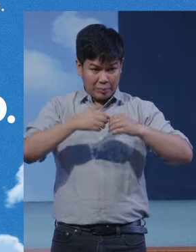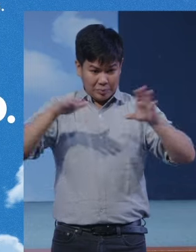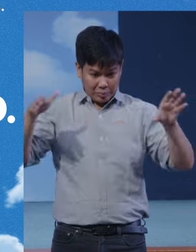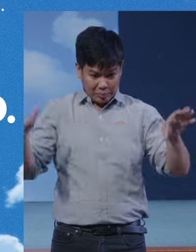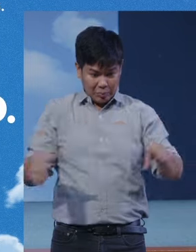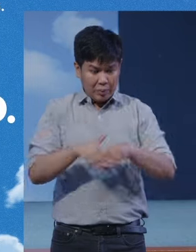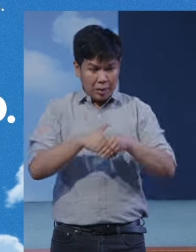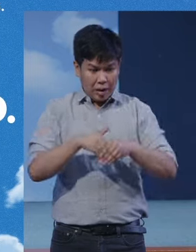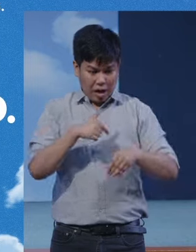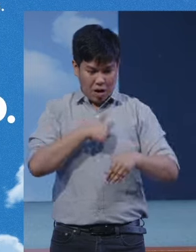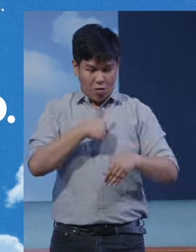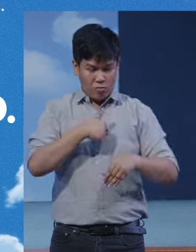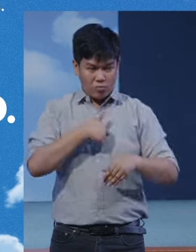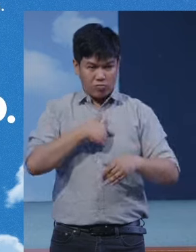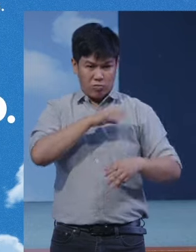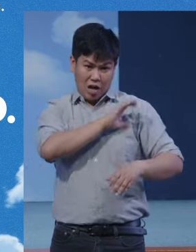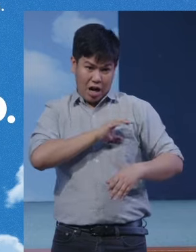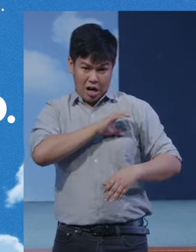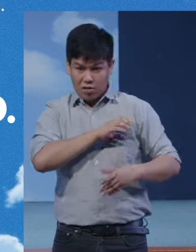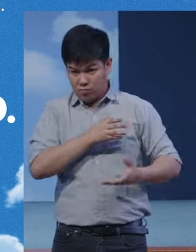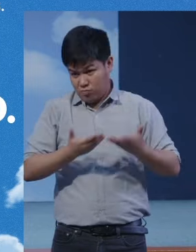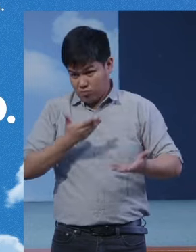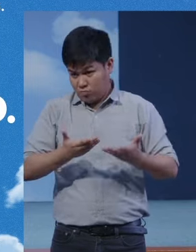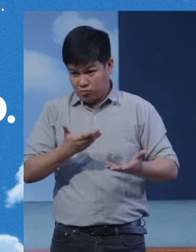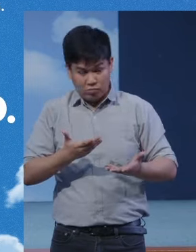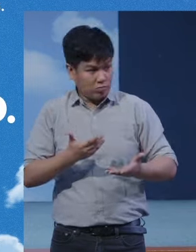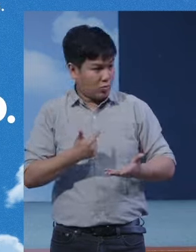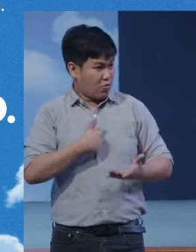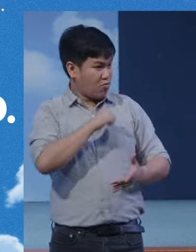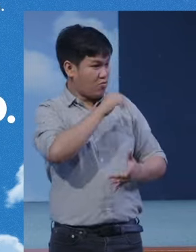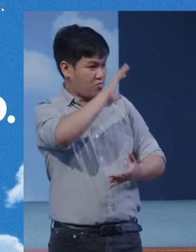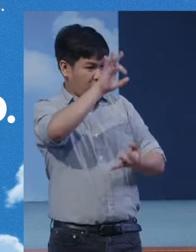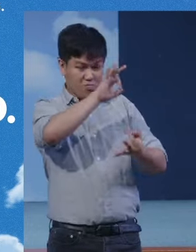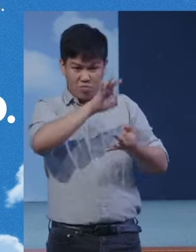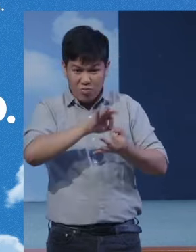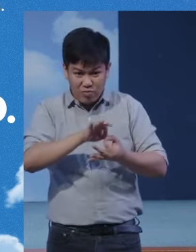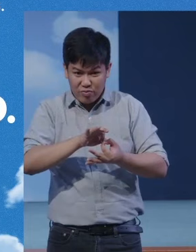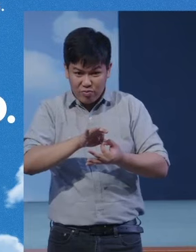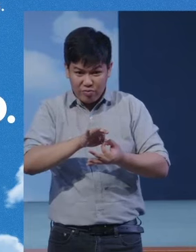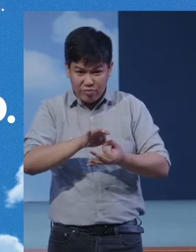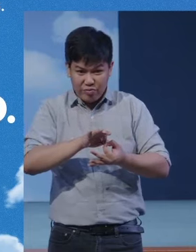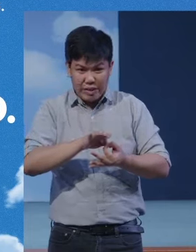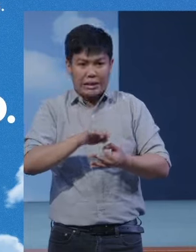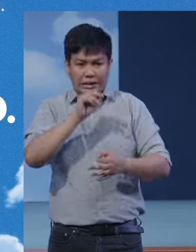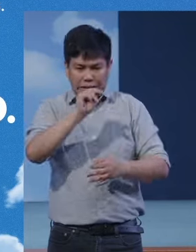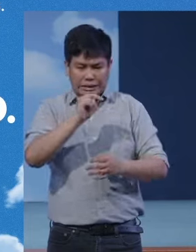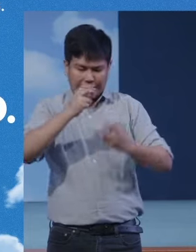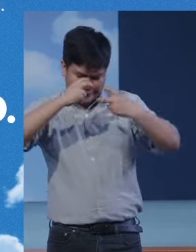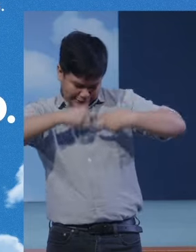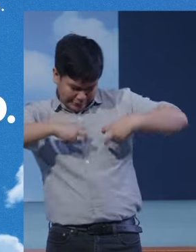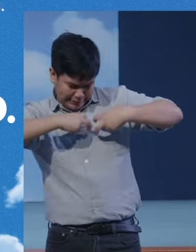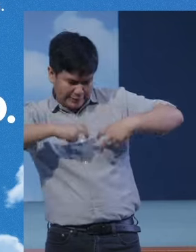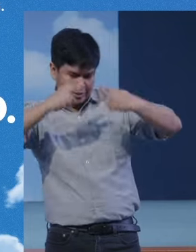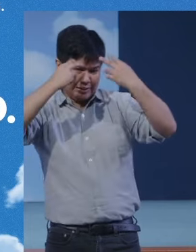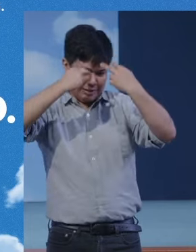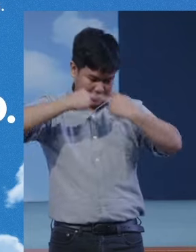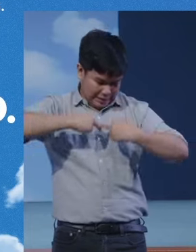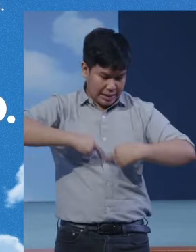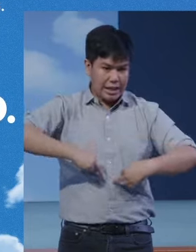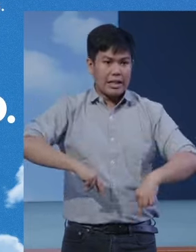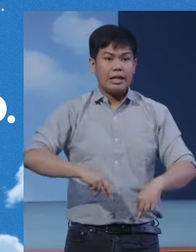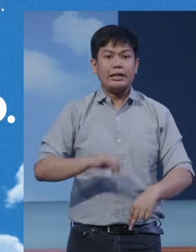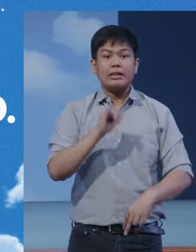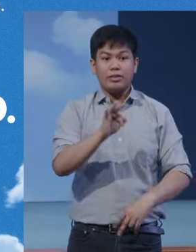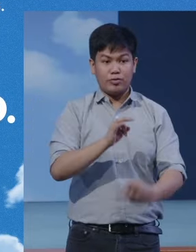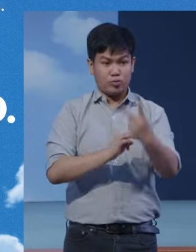baguhin sa aking buhay hindi naman ako perfect Look at yourself at kung kayo magkasamang